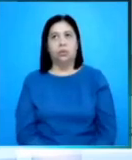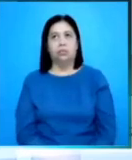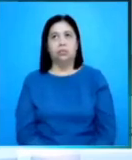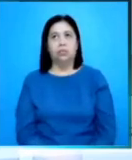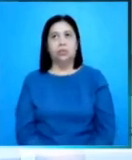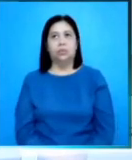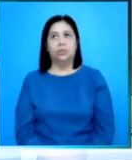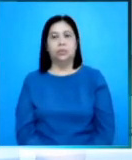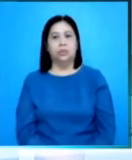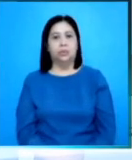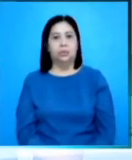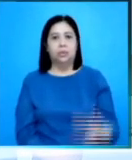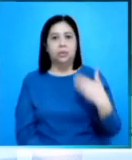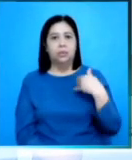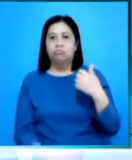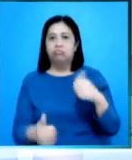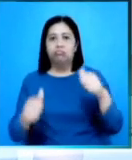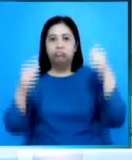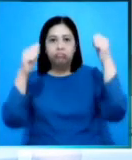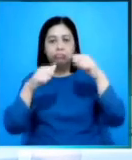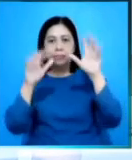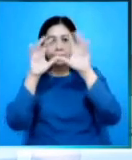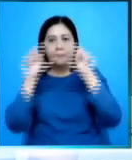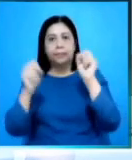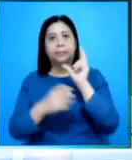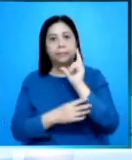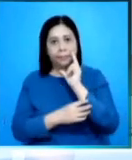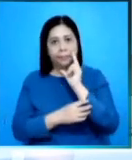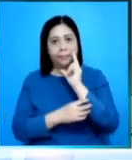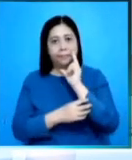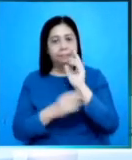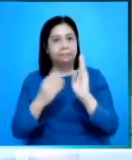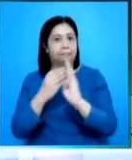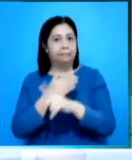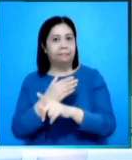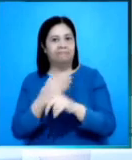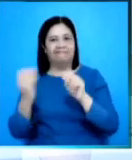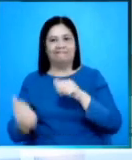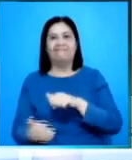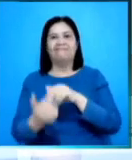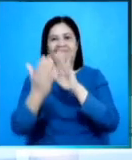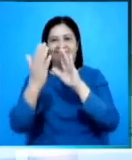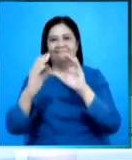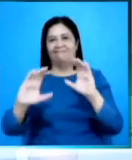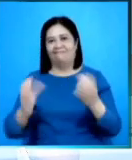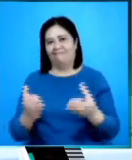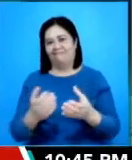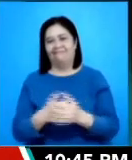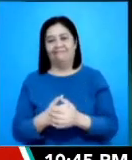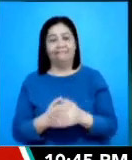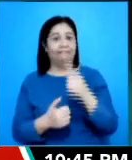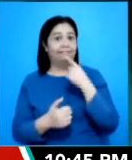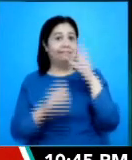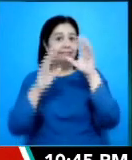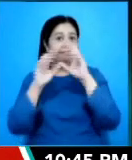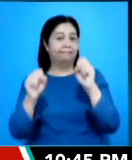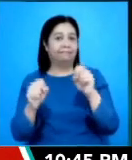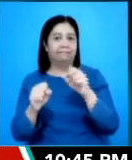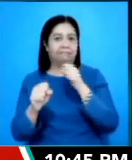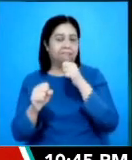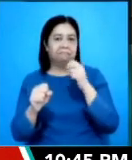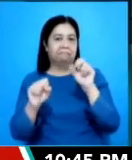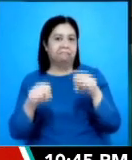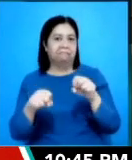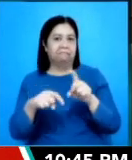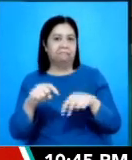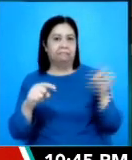Hindi pa rin sang-ayon si Pangulong Duterte sa pagbabalik ng face-to-face classes. Sabi ng Pangulo, hindi pa ito pwede hanggang hindi